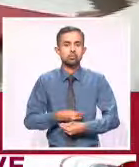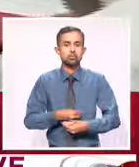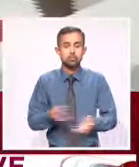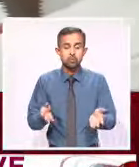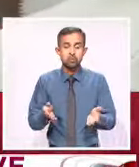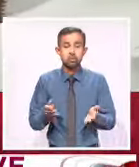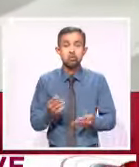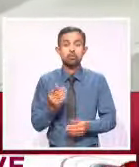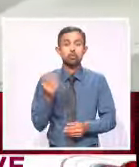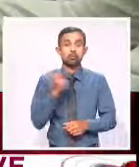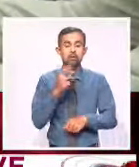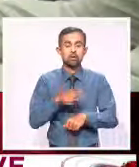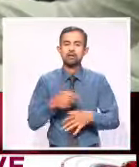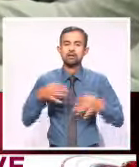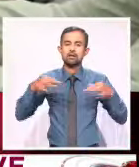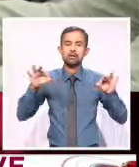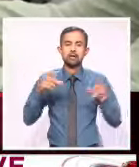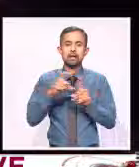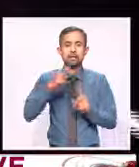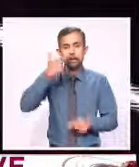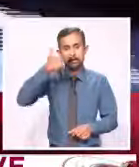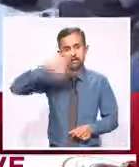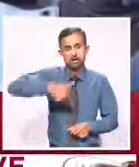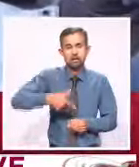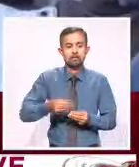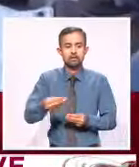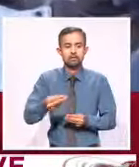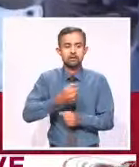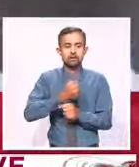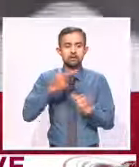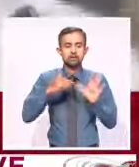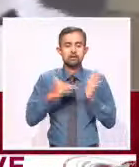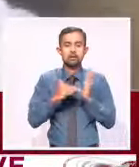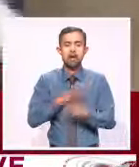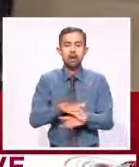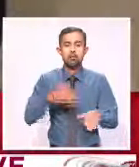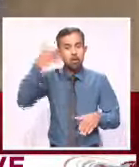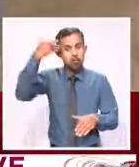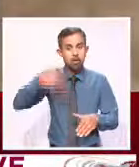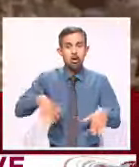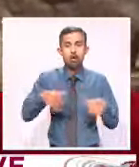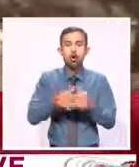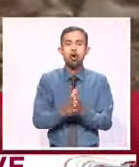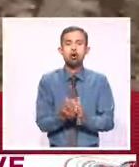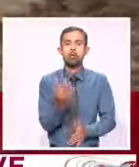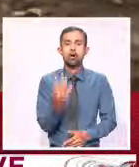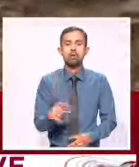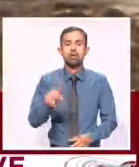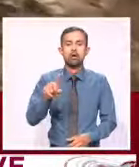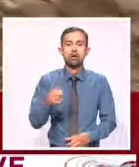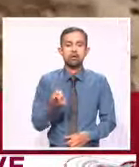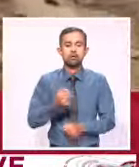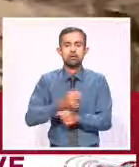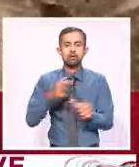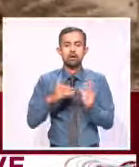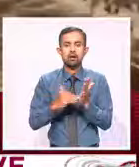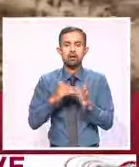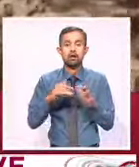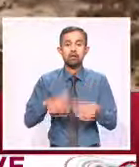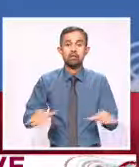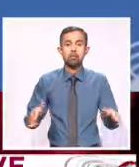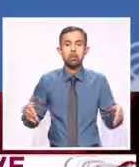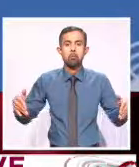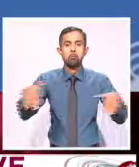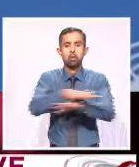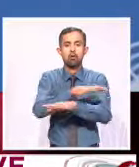ගොවීන්ට මහකන්නේ සඳහා නොමිලේ ඩීසල්. ගාසා තීරයේ ළමා මරණ 4100ක් ගාසා දරුවන්ගේ